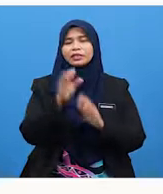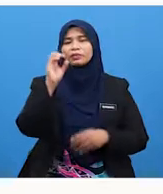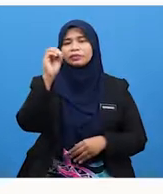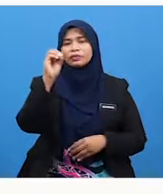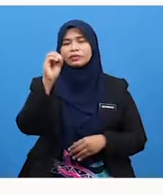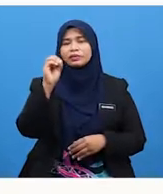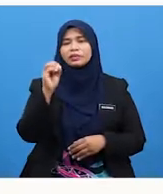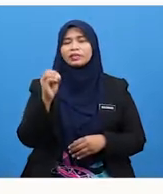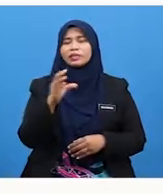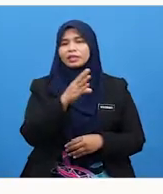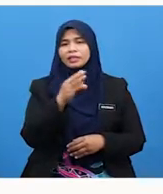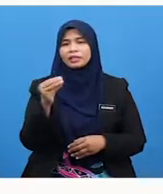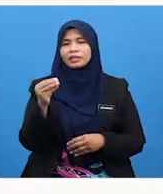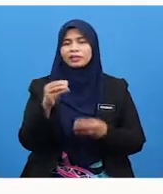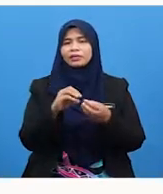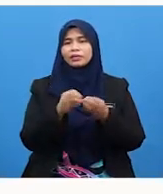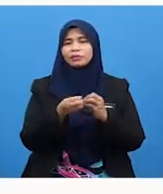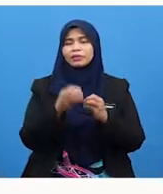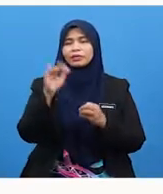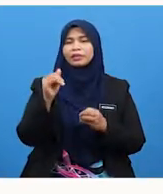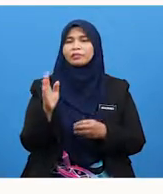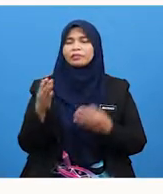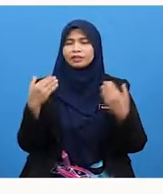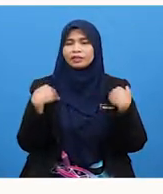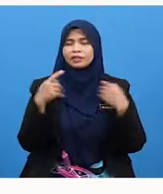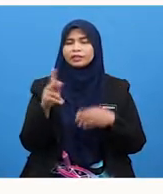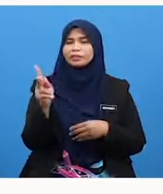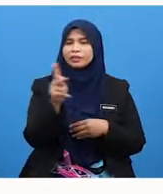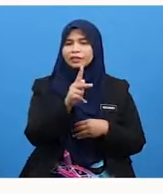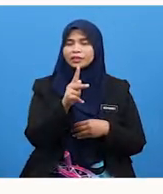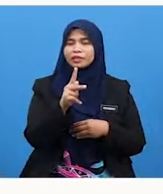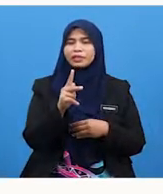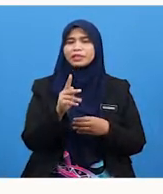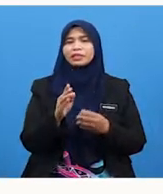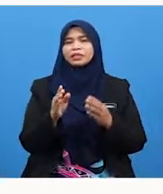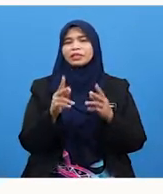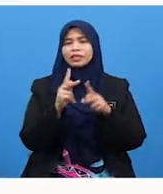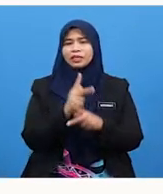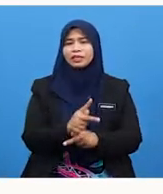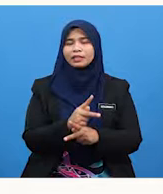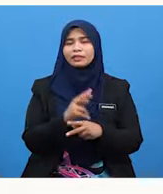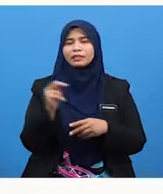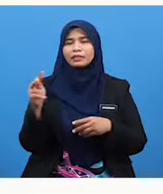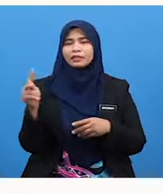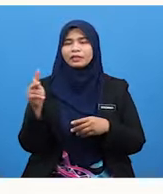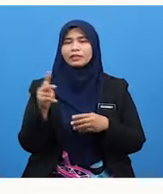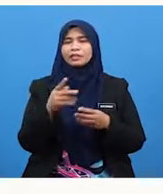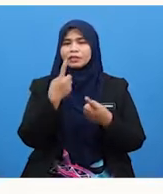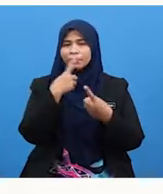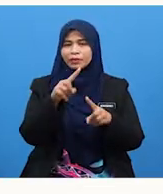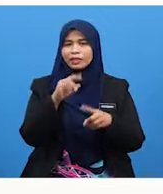sifar, manakala digit yang berada di sebelah kiri dikekalkan.